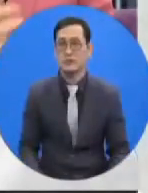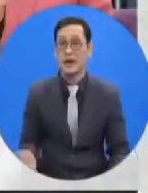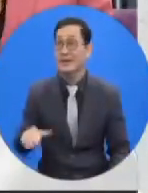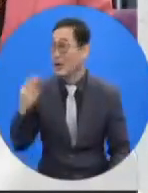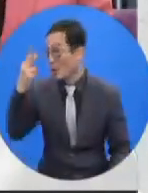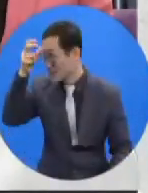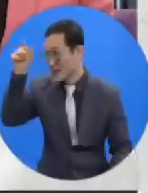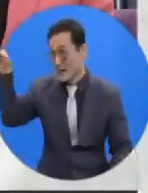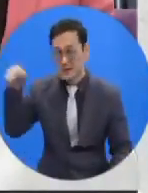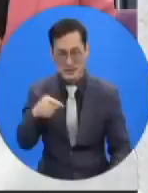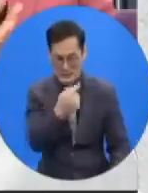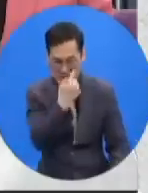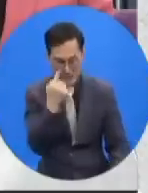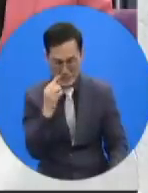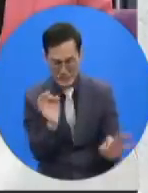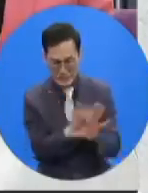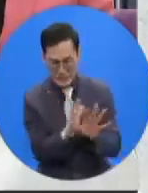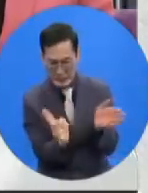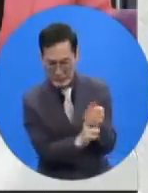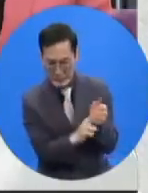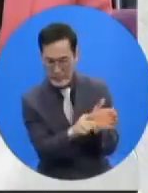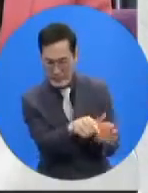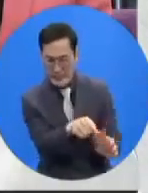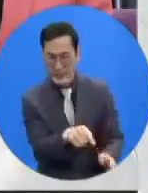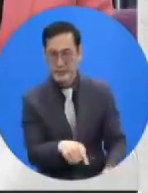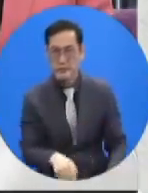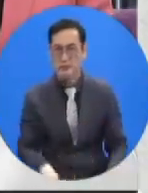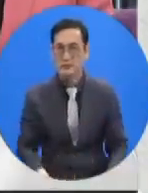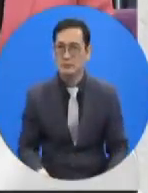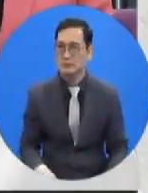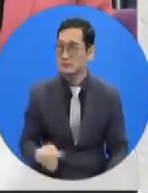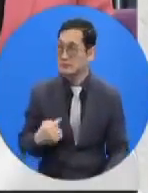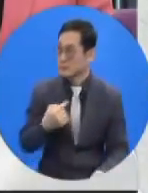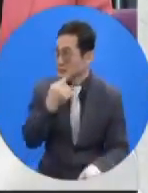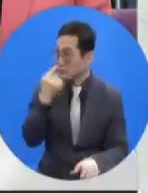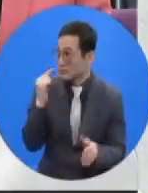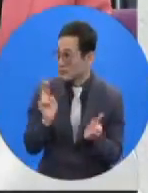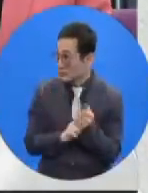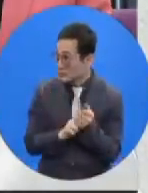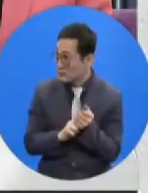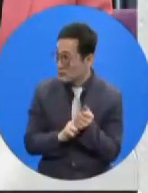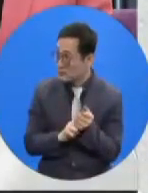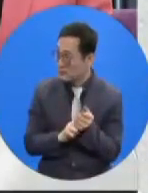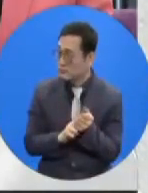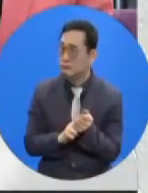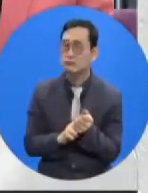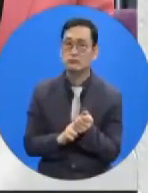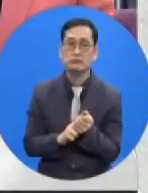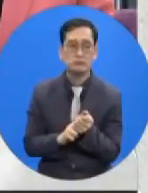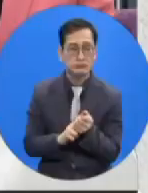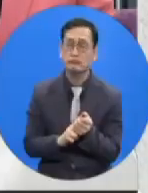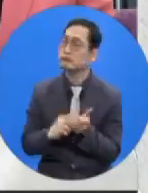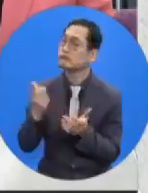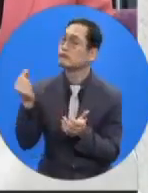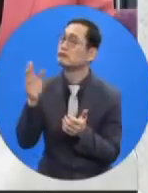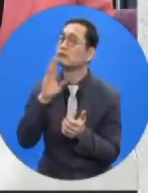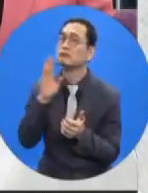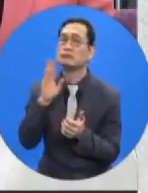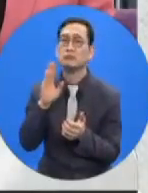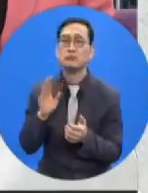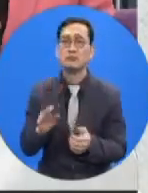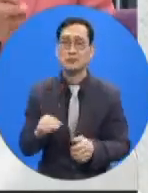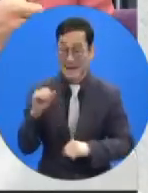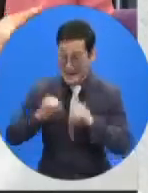은닉이나 뭐 은닉이라고 얘기를 하니까 이 행위 자체는 증거를 내가 은닉하는 거라고 자기도 생각한다. 행위